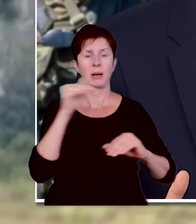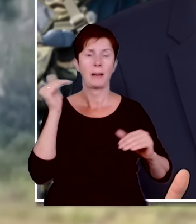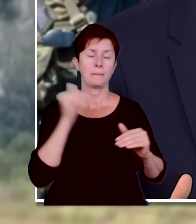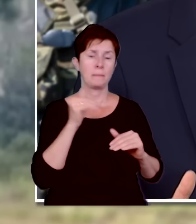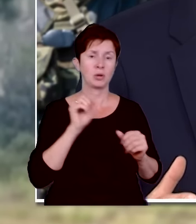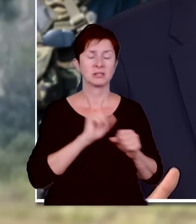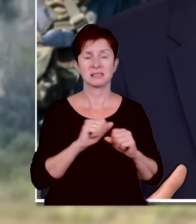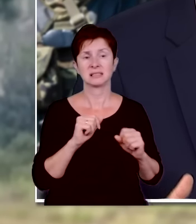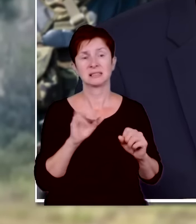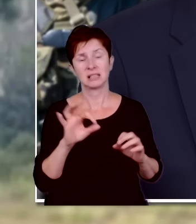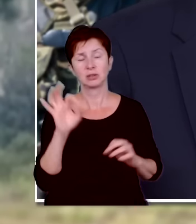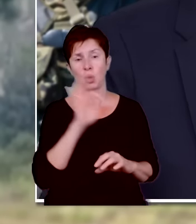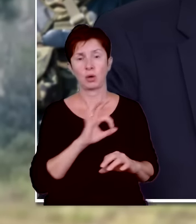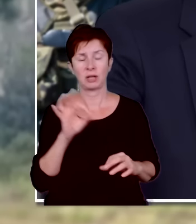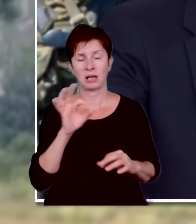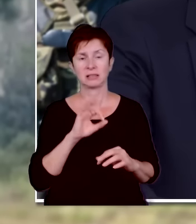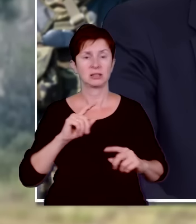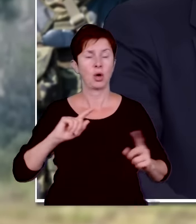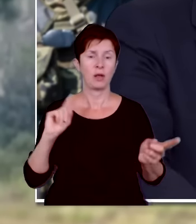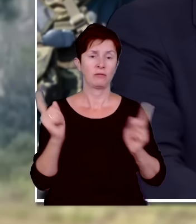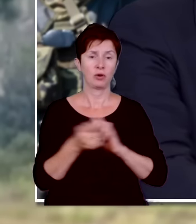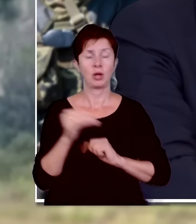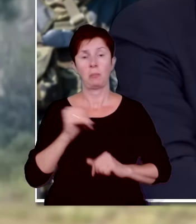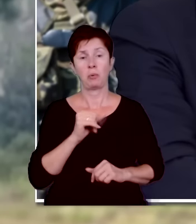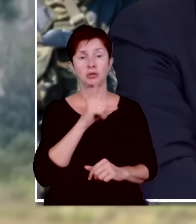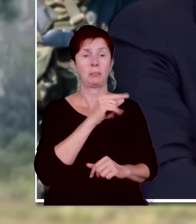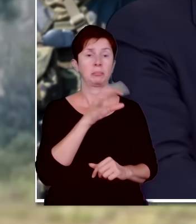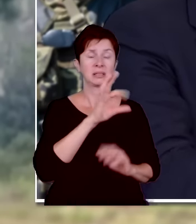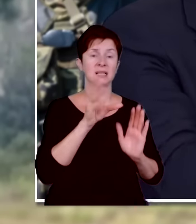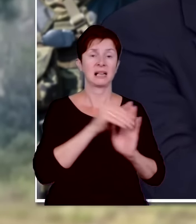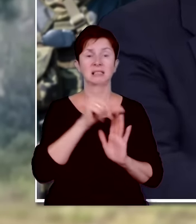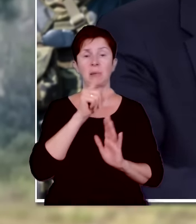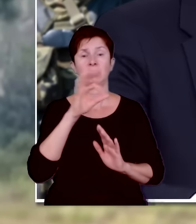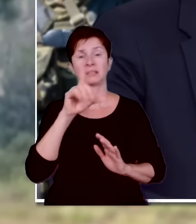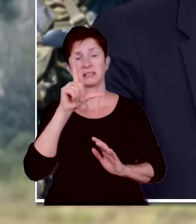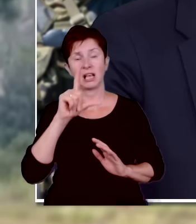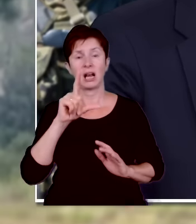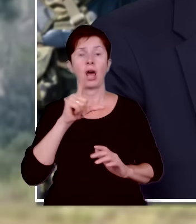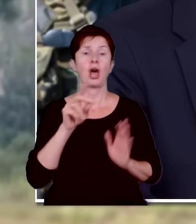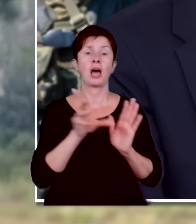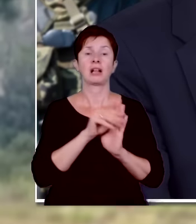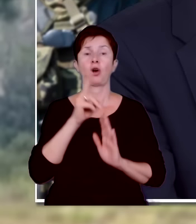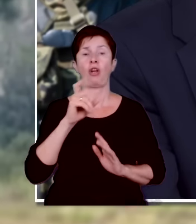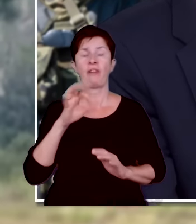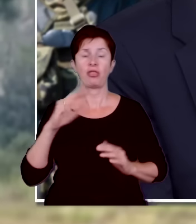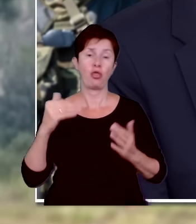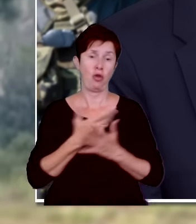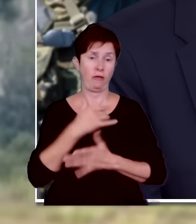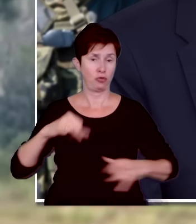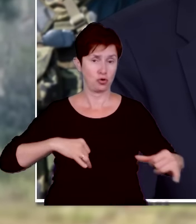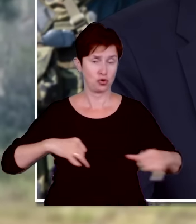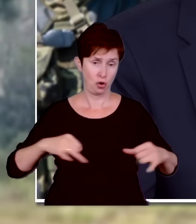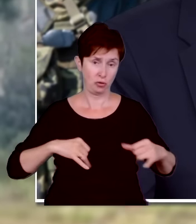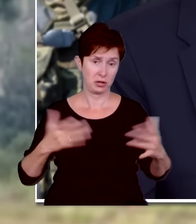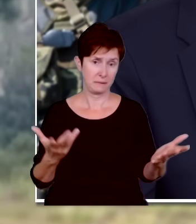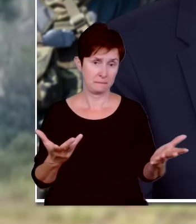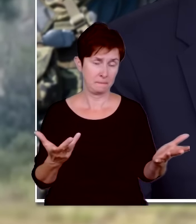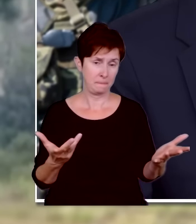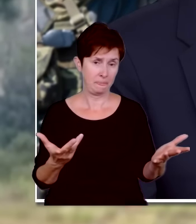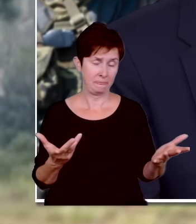nagle p z PSL być może z Konfederacją tworzył nowy rząd Może właśnie pod przywództwem Koś kamysza to Staram się